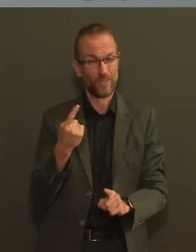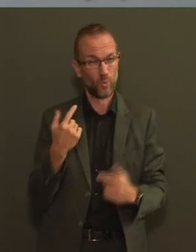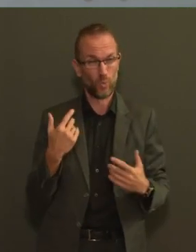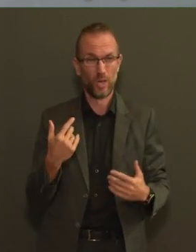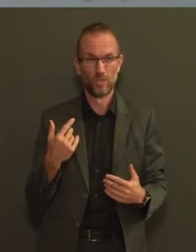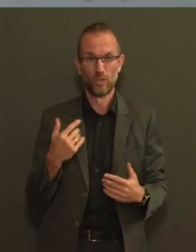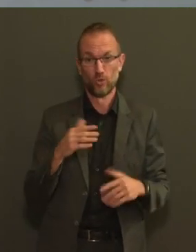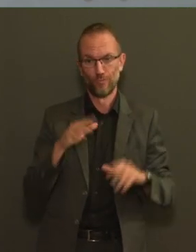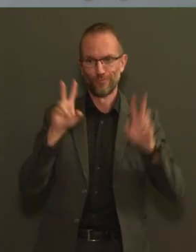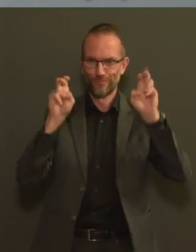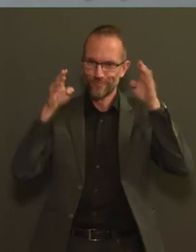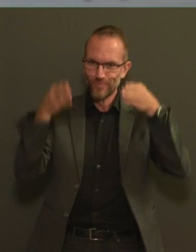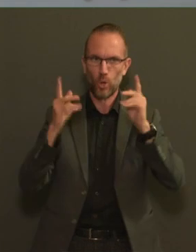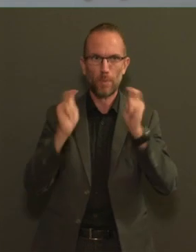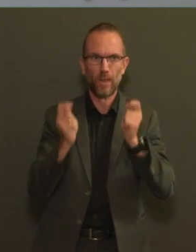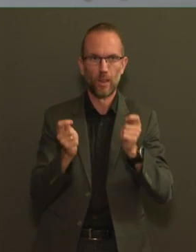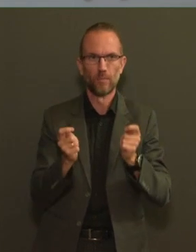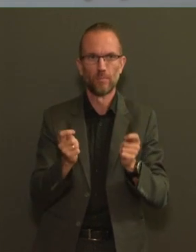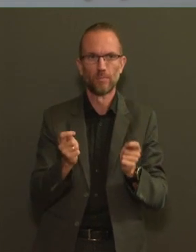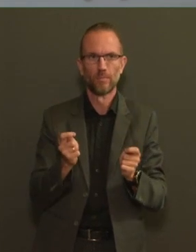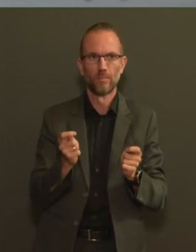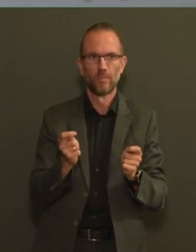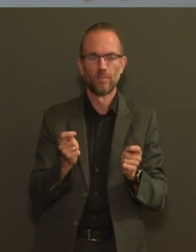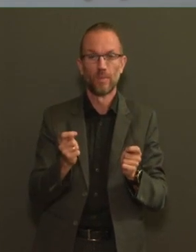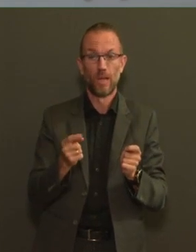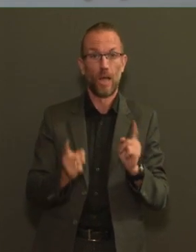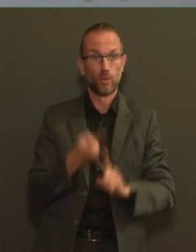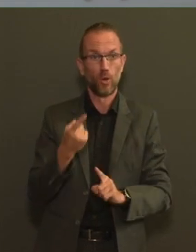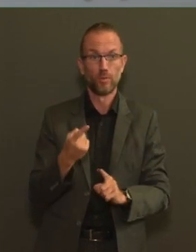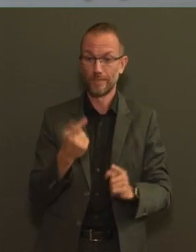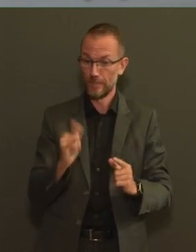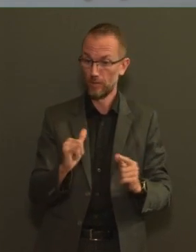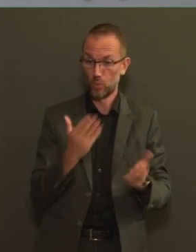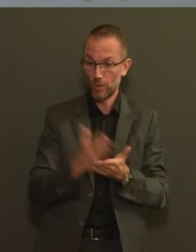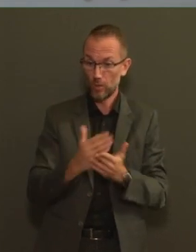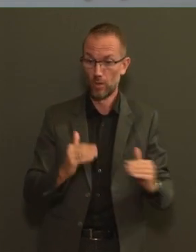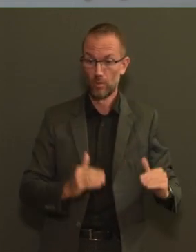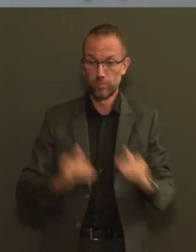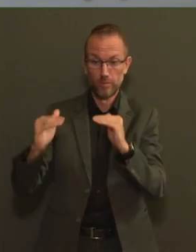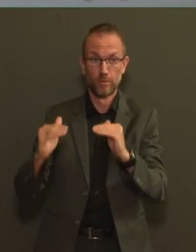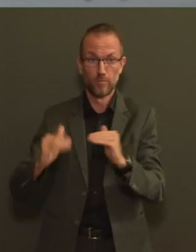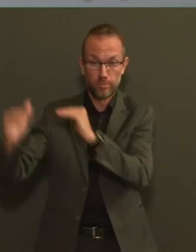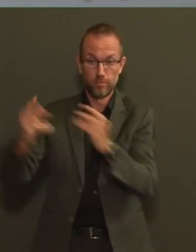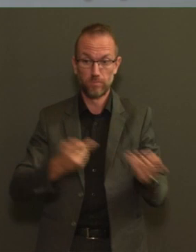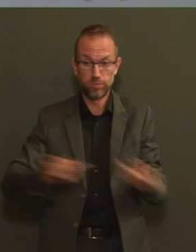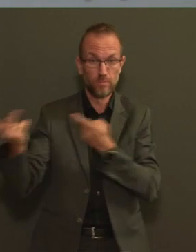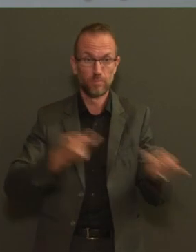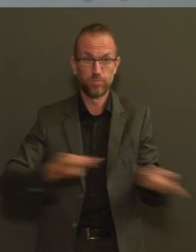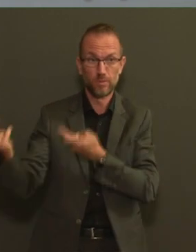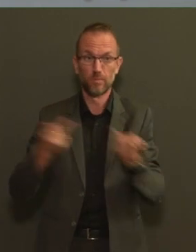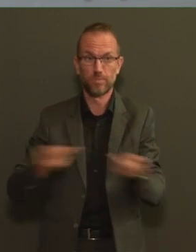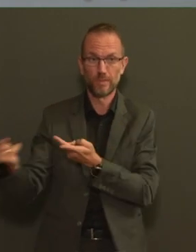hôpitaux et à leur capacité de réponse. Si cette hausse se poursuit, la barre des 500 patients en soins